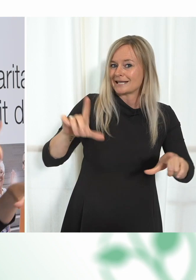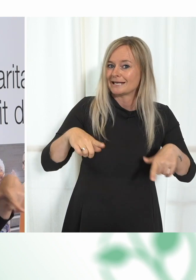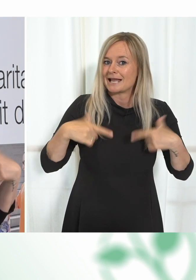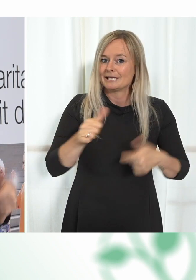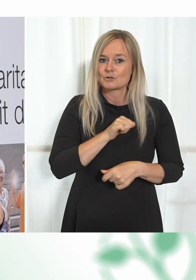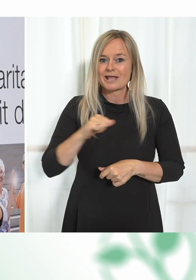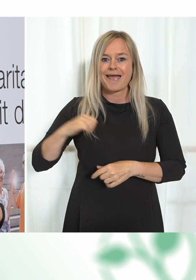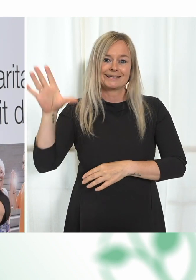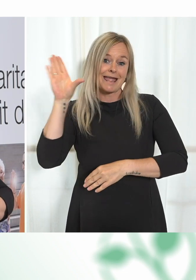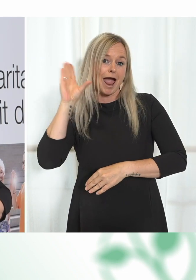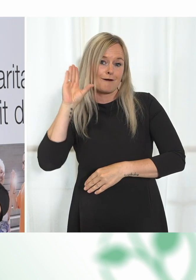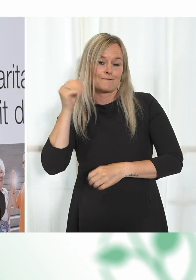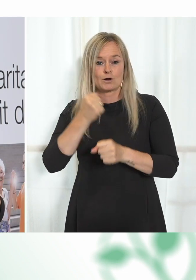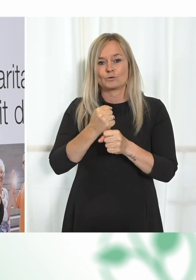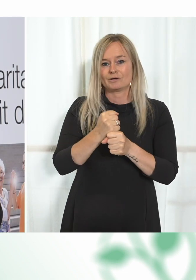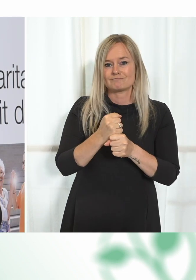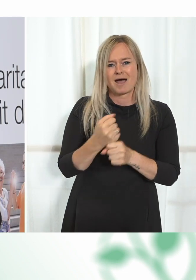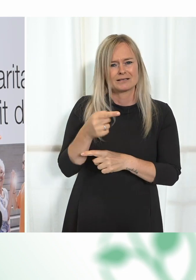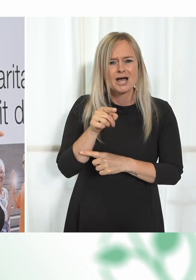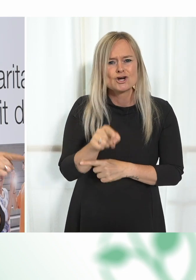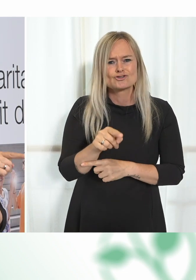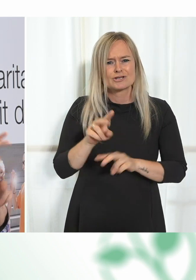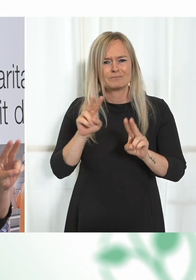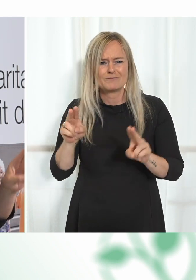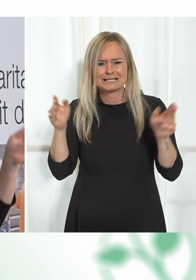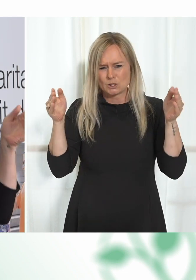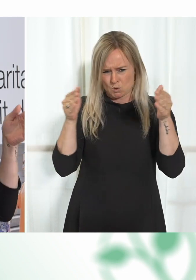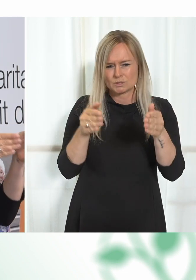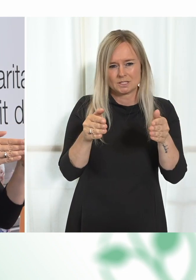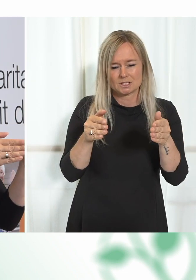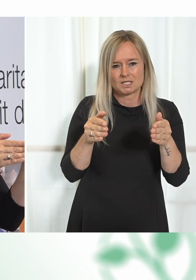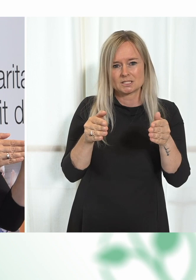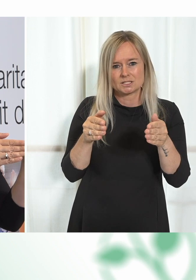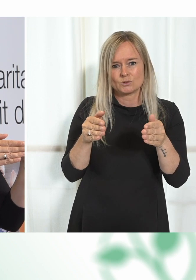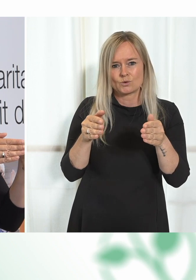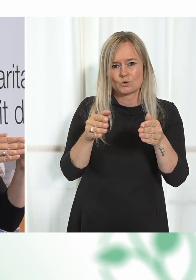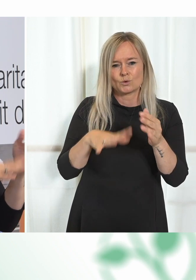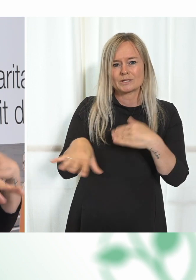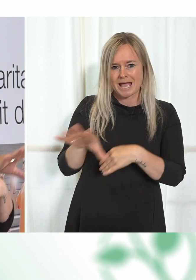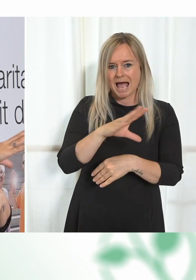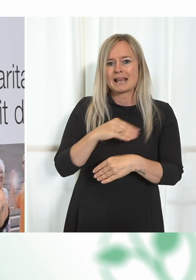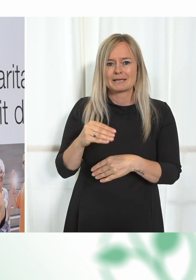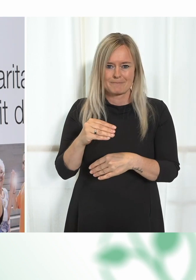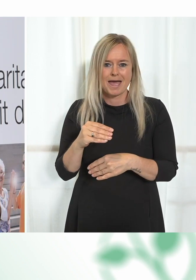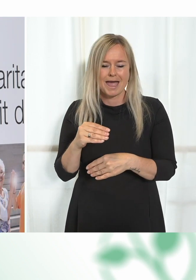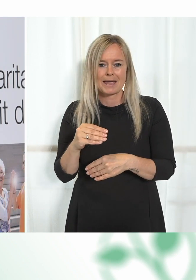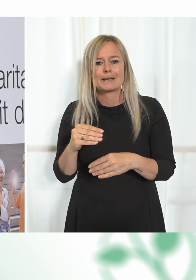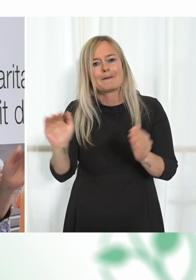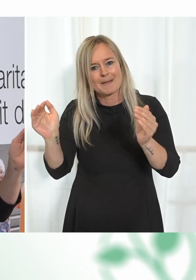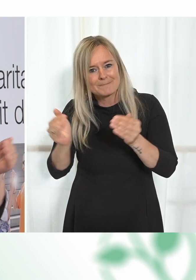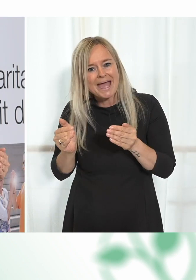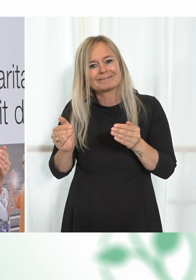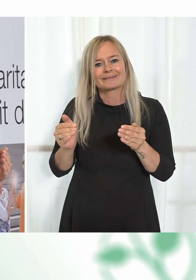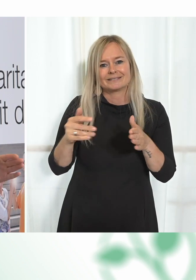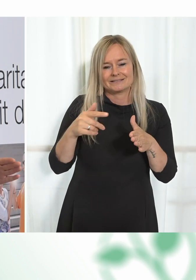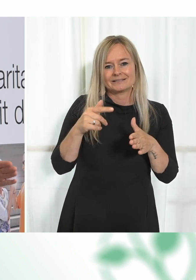macht. Also es stimmt ja wirklich, dass mit der Konzentration, das ist eine behörbeeinträchtigte Person, ist die